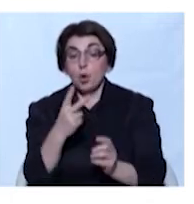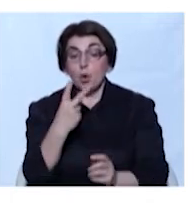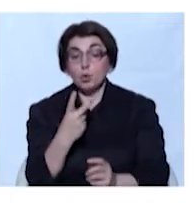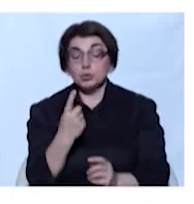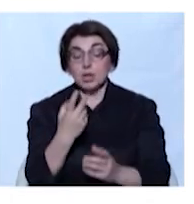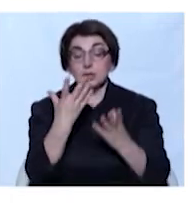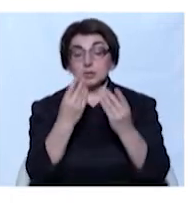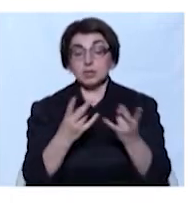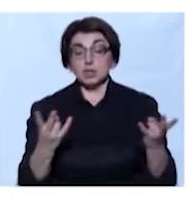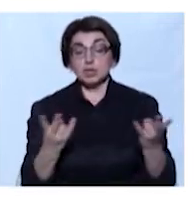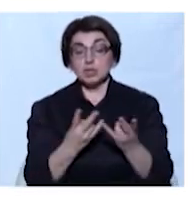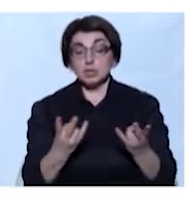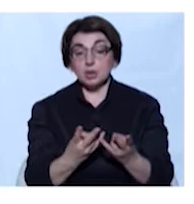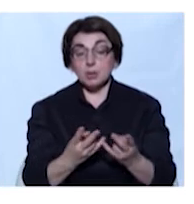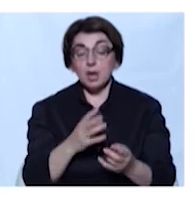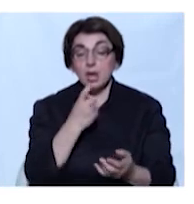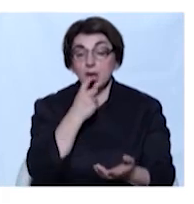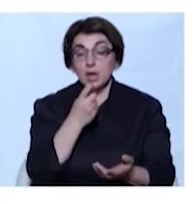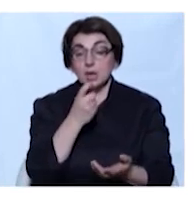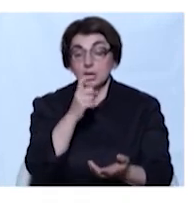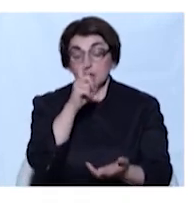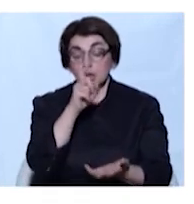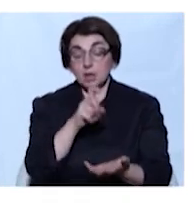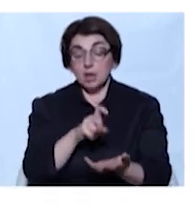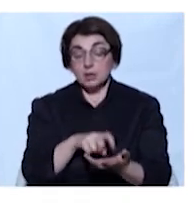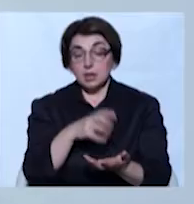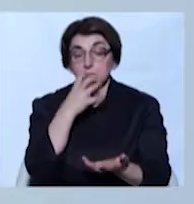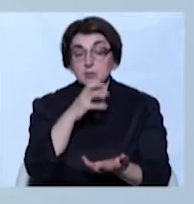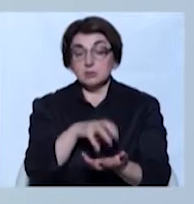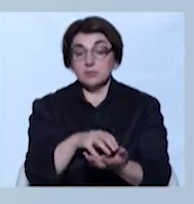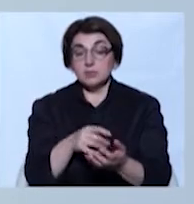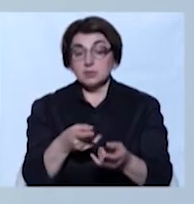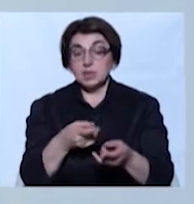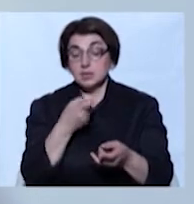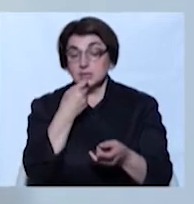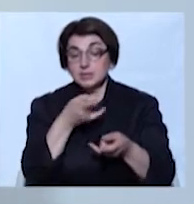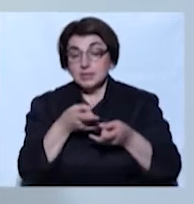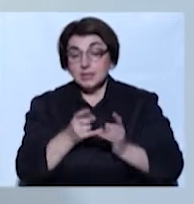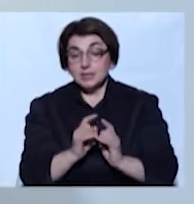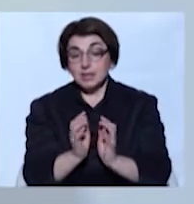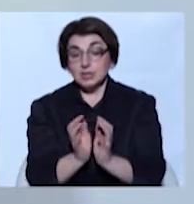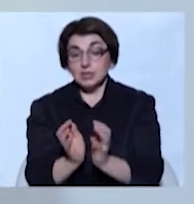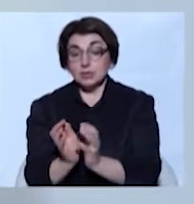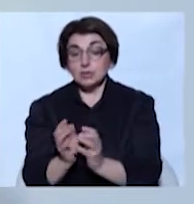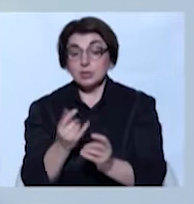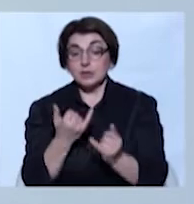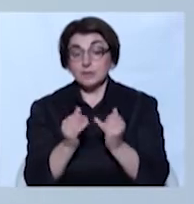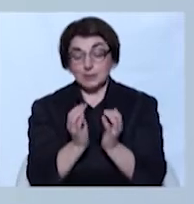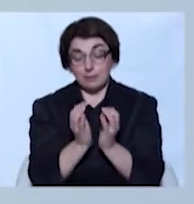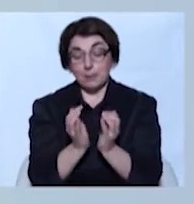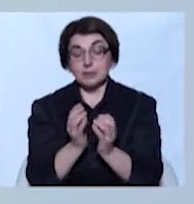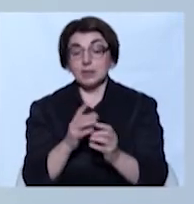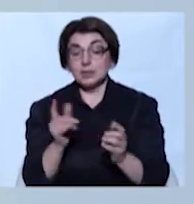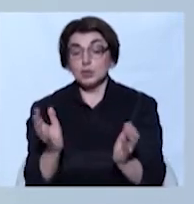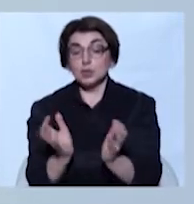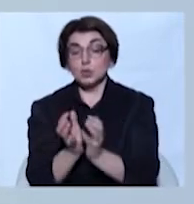სჭირდება იმას, რომ ქათმის კვერცხისაგან წიწილა გამოიჩეკოს და ასე ჩეკავს ქათამი წიწილას, რომელზეც